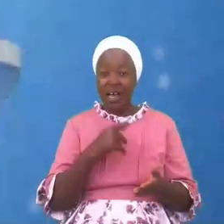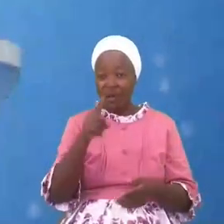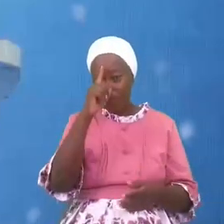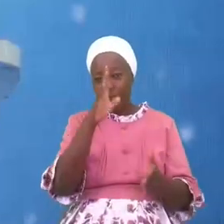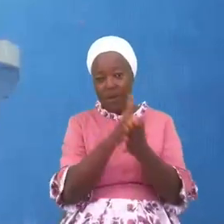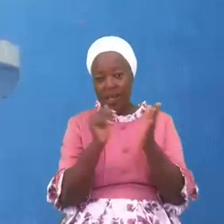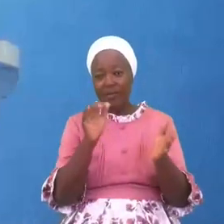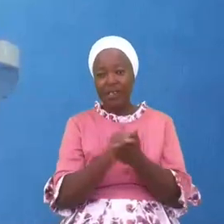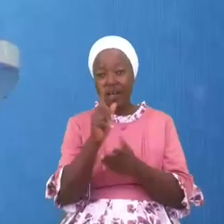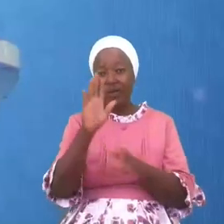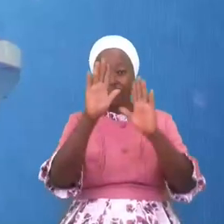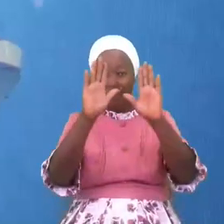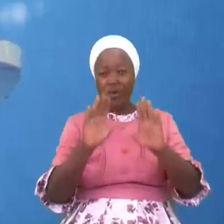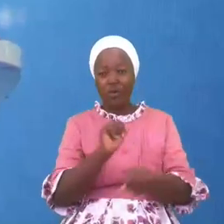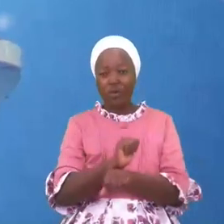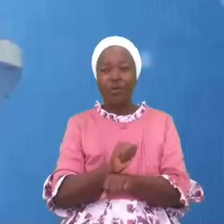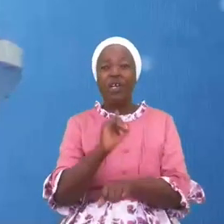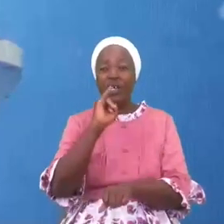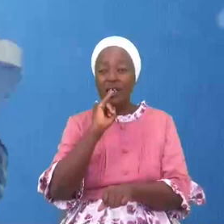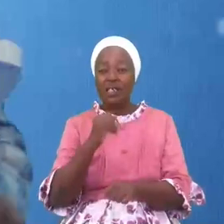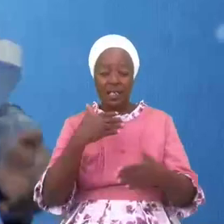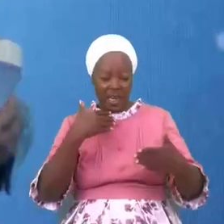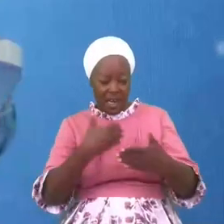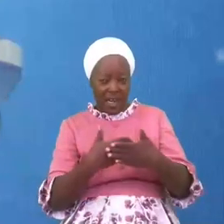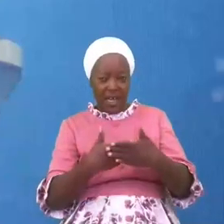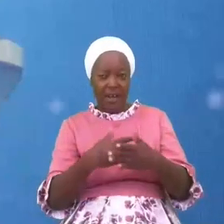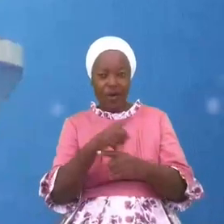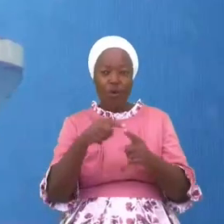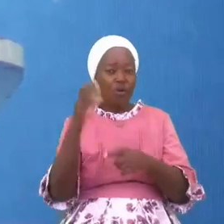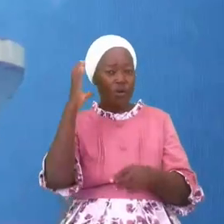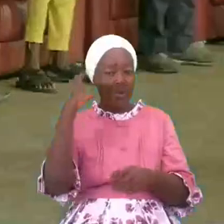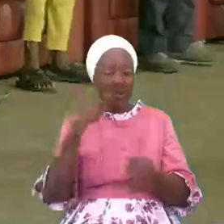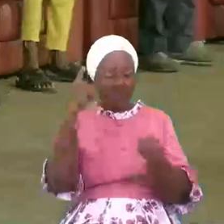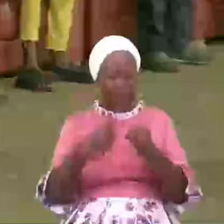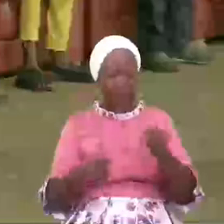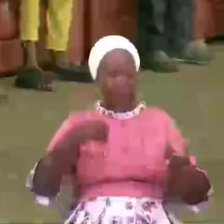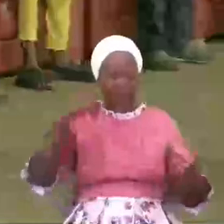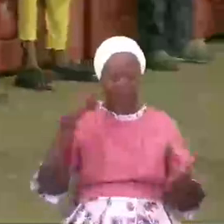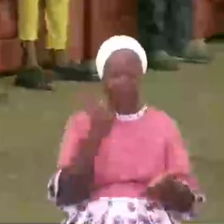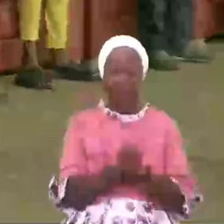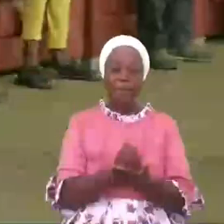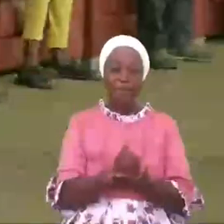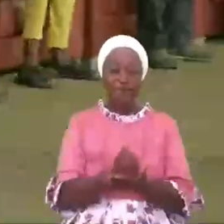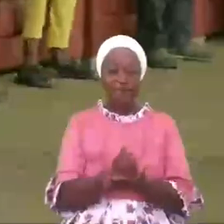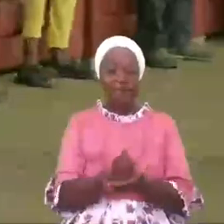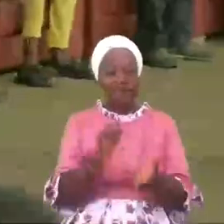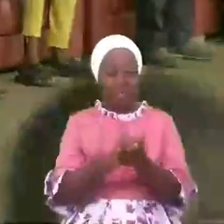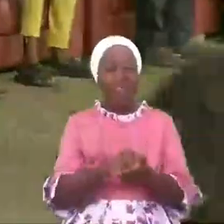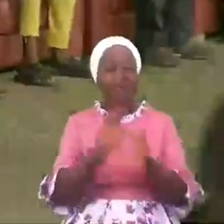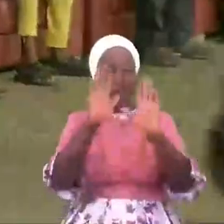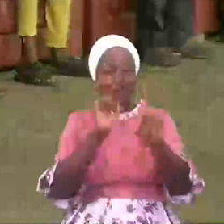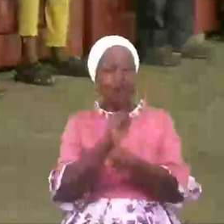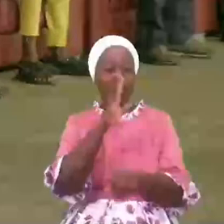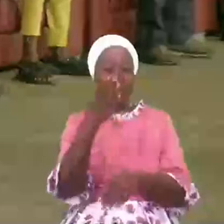croyez que votre miracle est à côté. Quand vous entendrez le dernier Amen, ce miracle sera